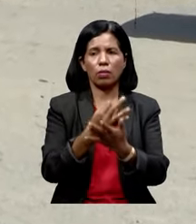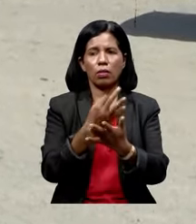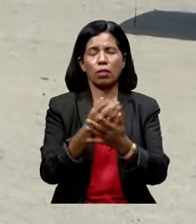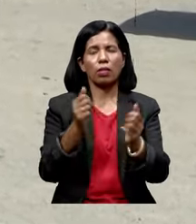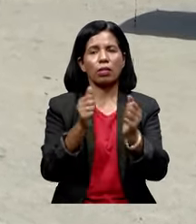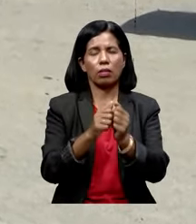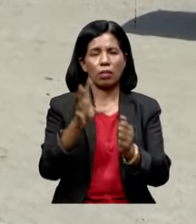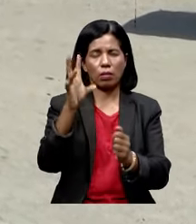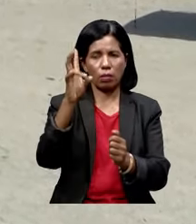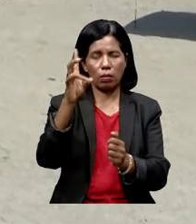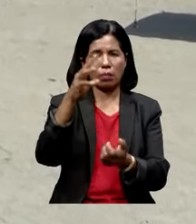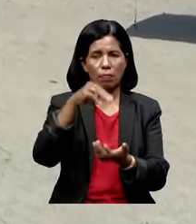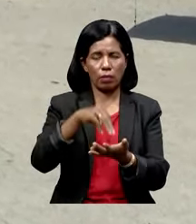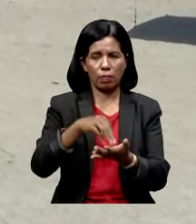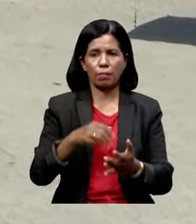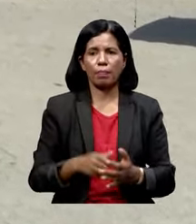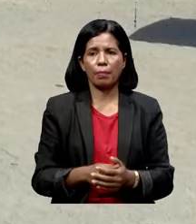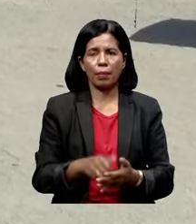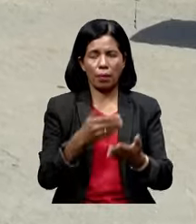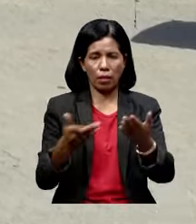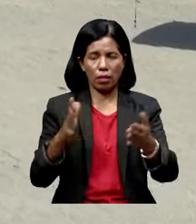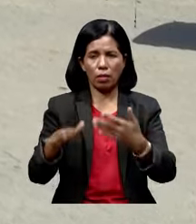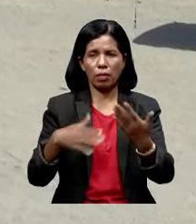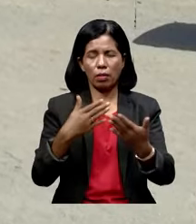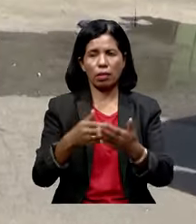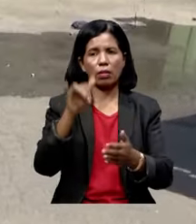tokon hitu. Daun-daunne ekipamentu sirane